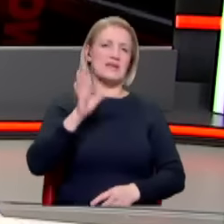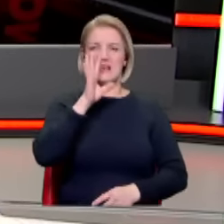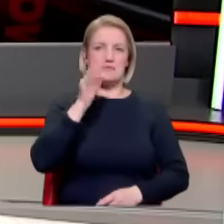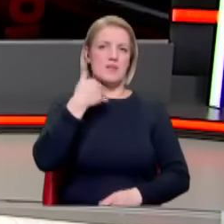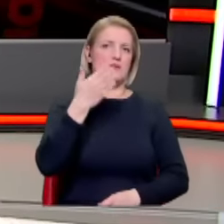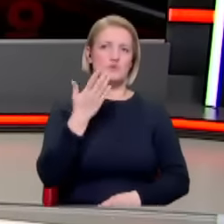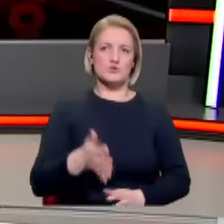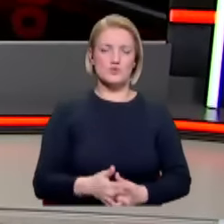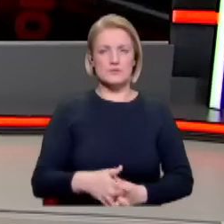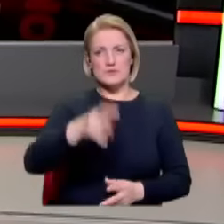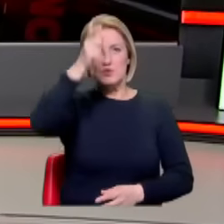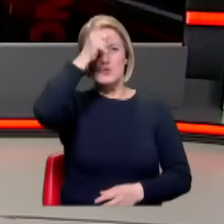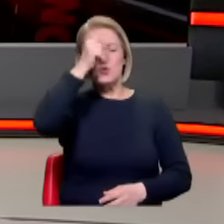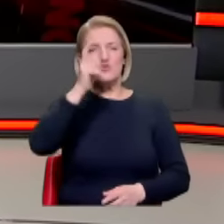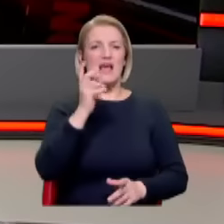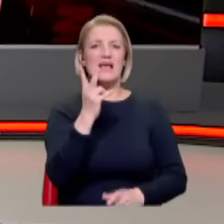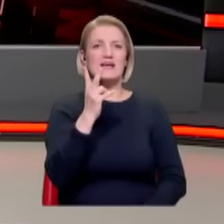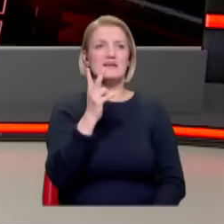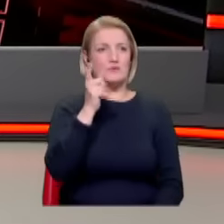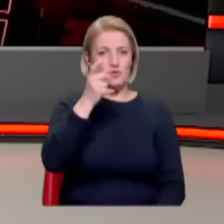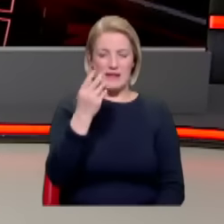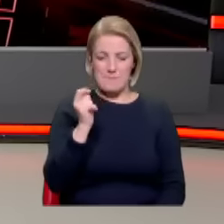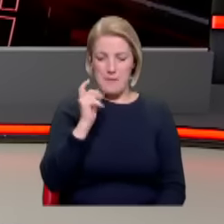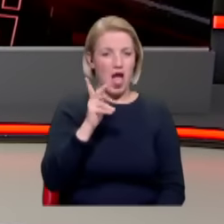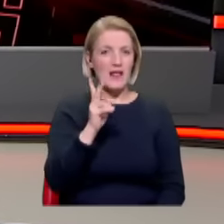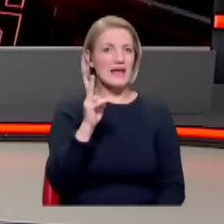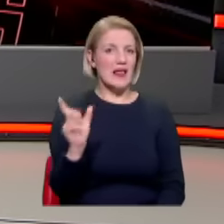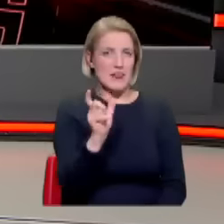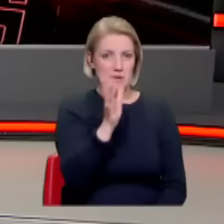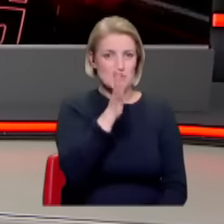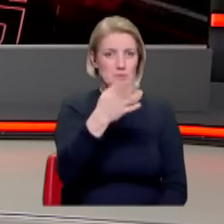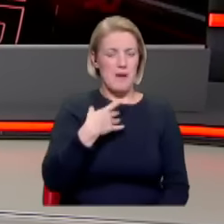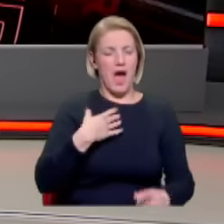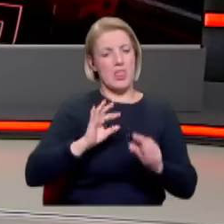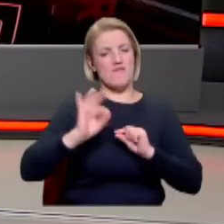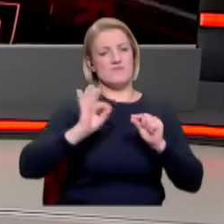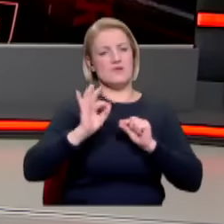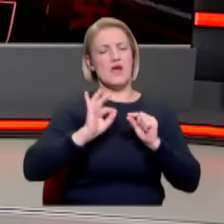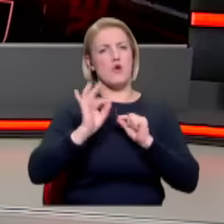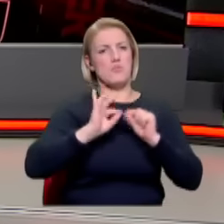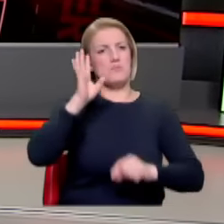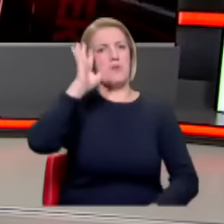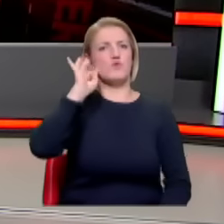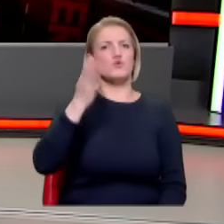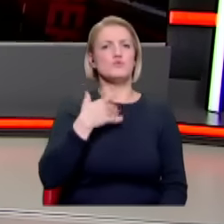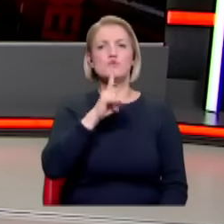Kimi anlatıyoruz? Türkçedeki en pahalı iki kelime biliyorsunuz. Ben ekonomistim. Yüzlerce milyar dolarımız gitti.